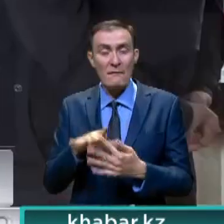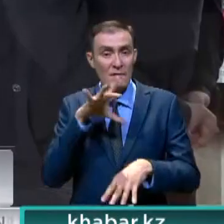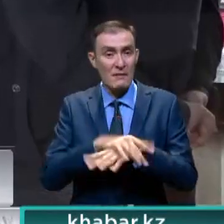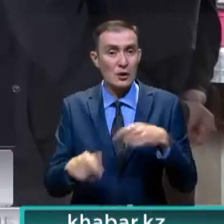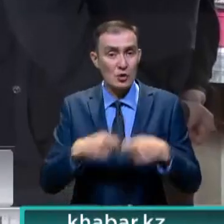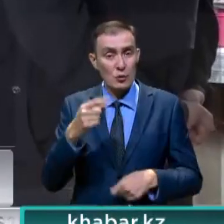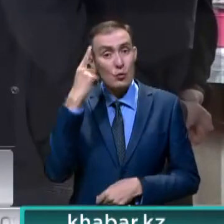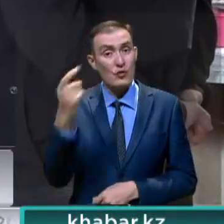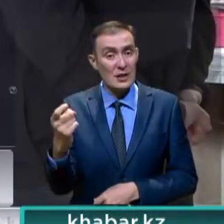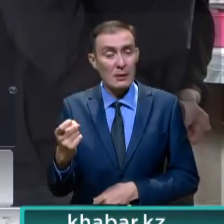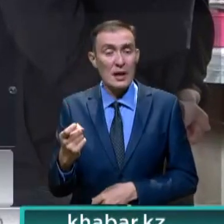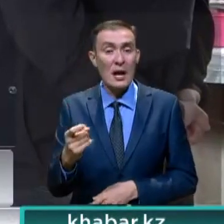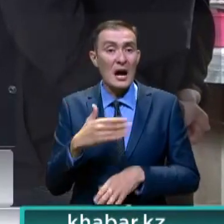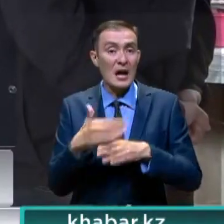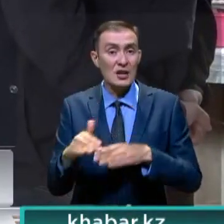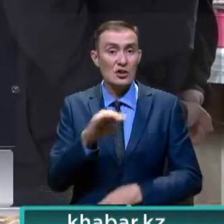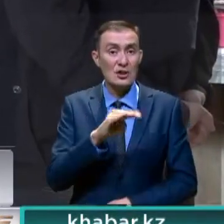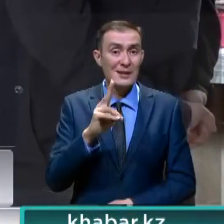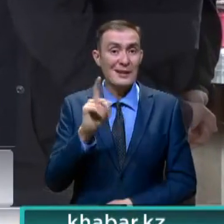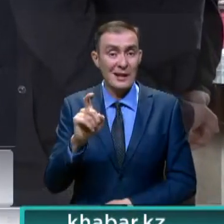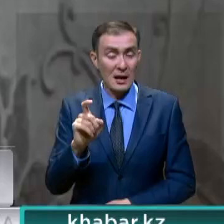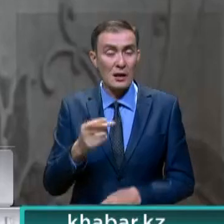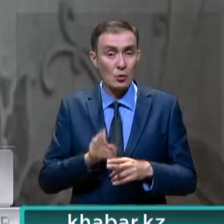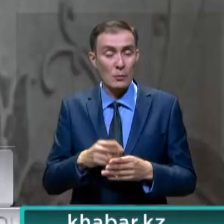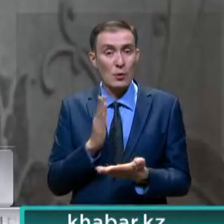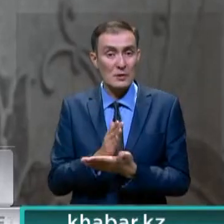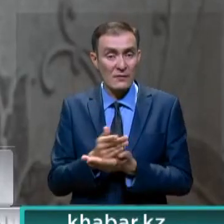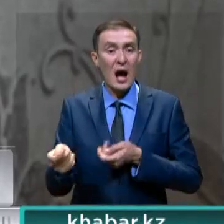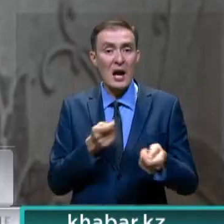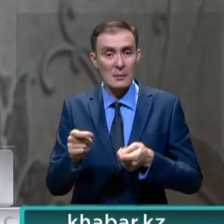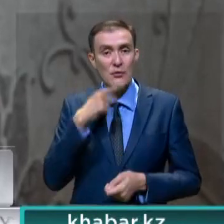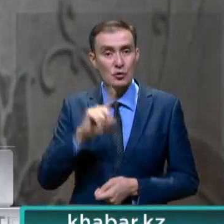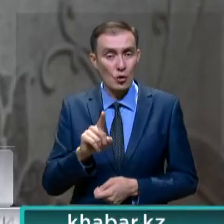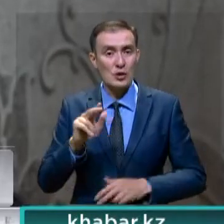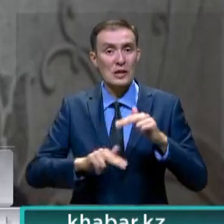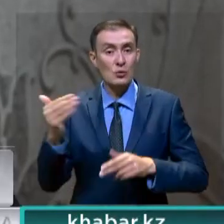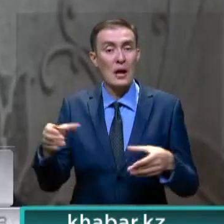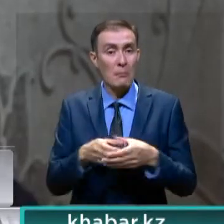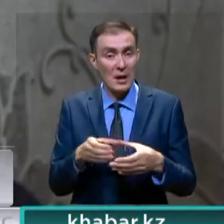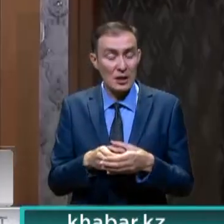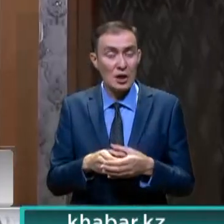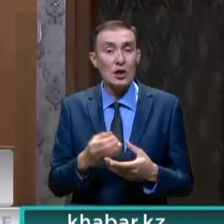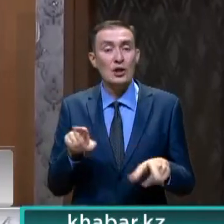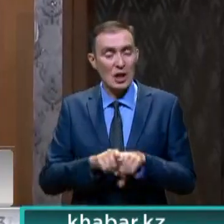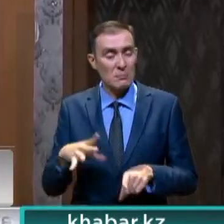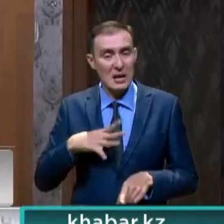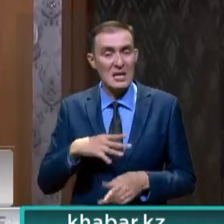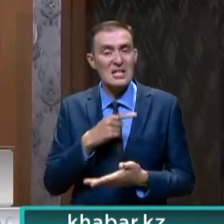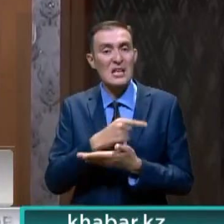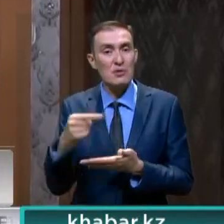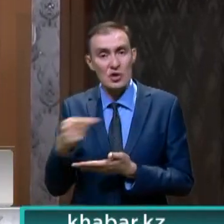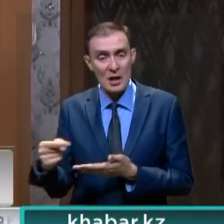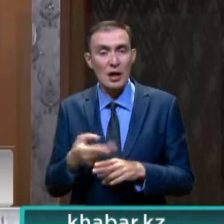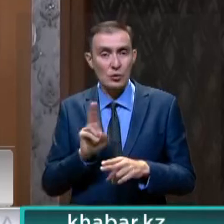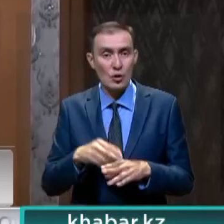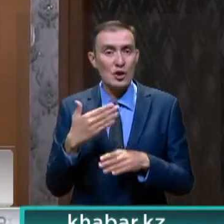спасатели уведомили районный отдел ЖКХ, на балансе которого и находится жилье. В акимате говорят, что к застройщикам и помимо этого были замечания, часть из